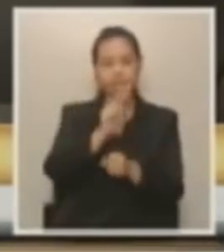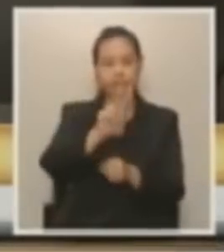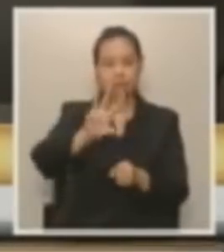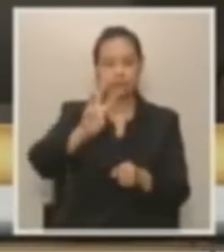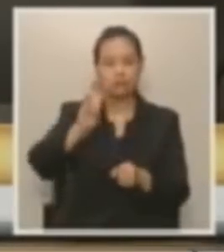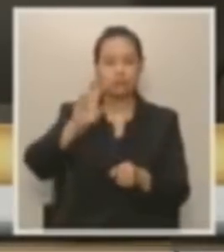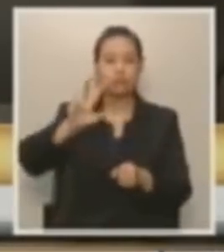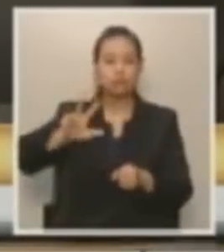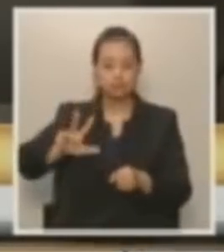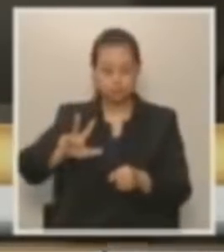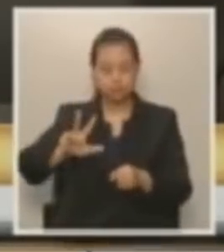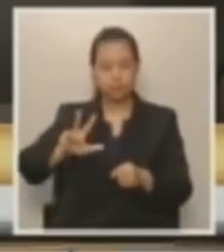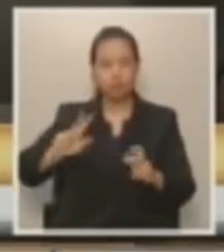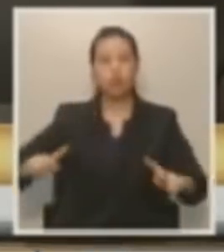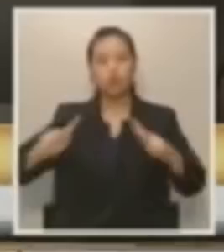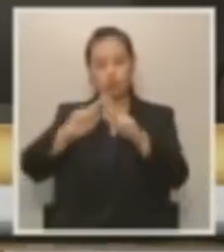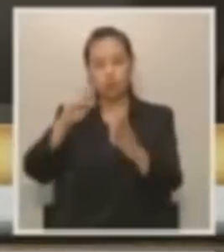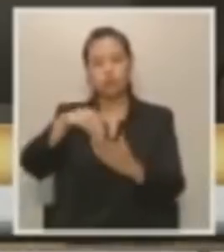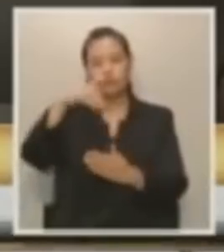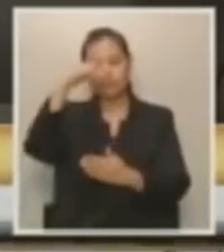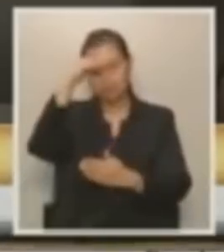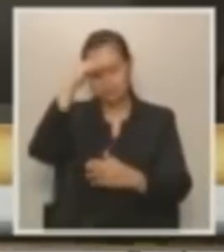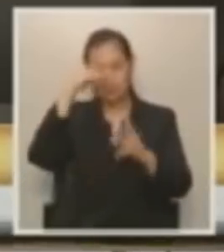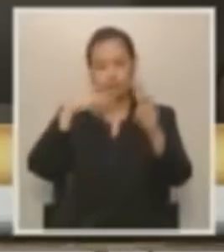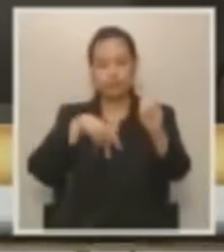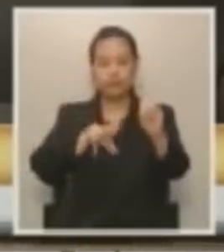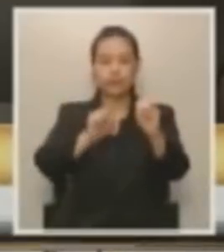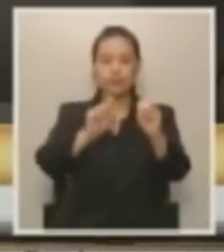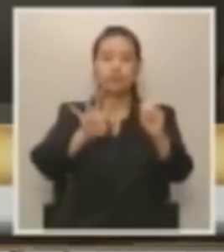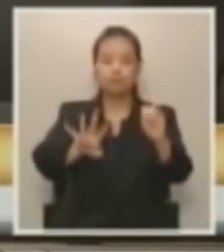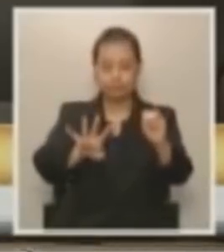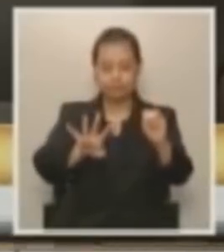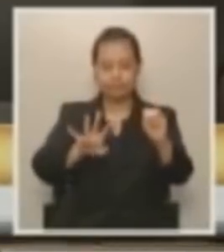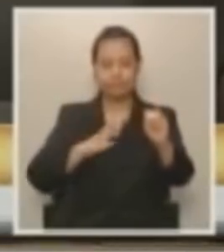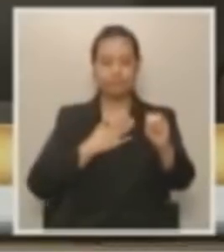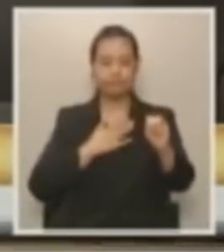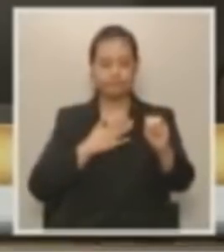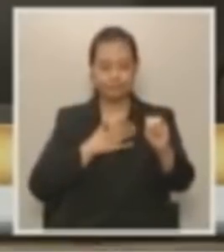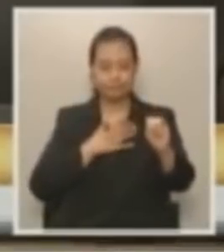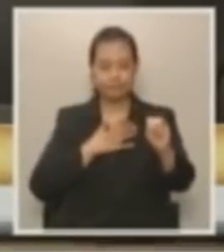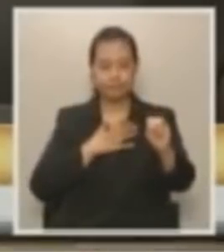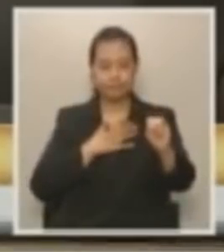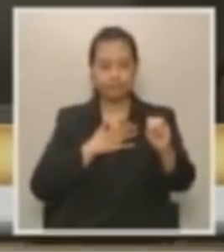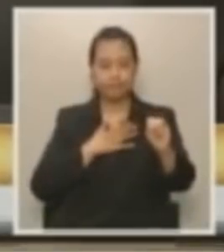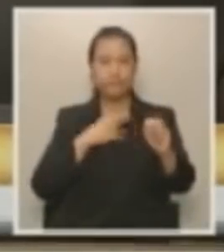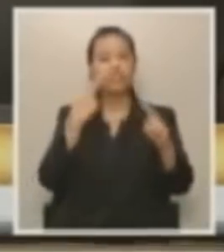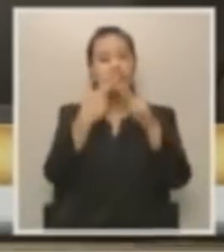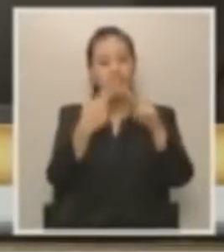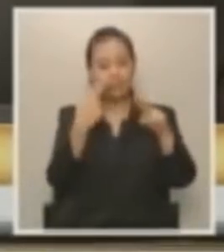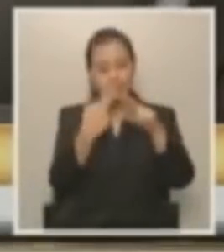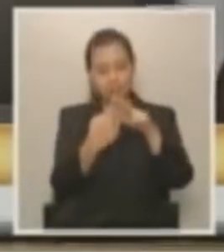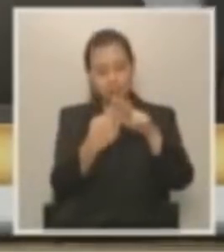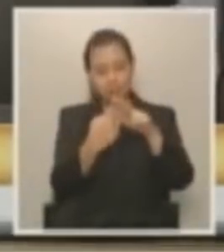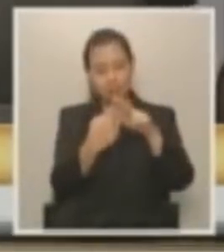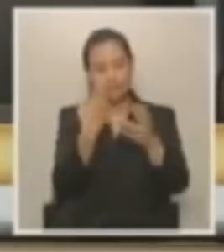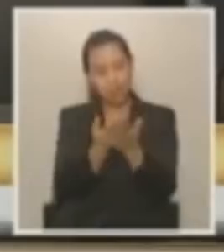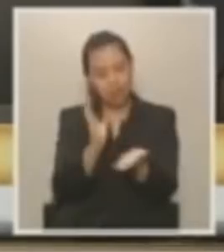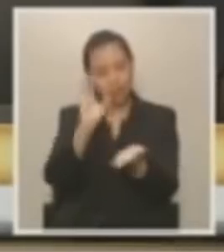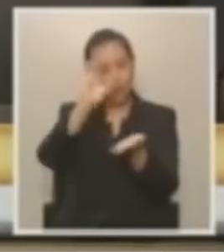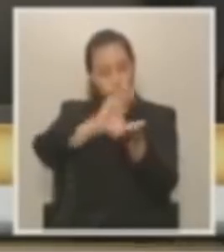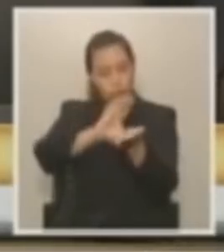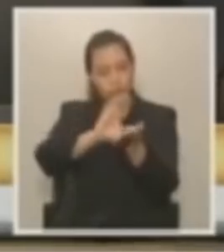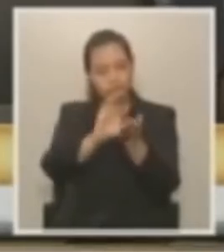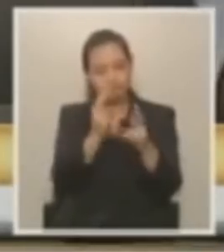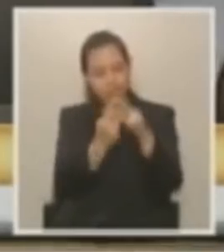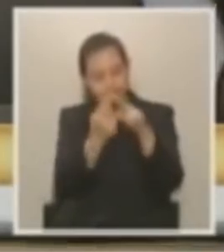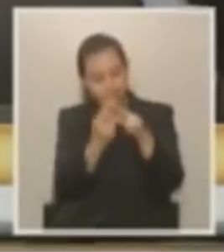2563ในส่วนของกระทรวงศึกษาธิการมาตรา24นะคะดิฉันขอตั้งชื่องบประมาณนี้ว่างบ